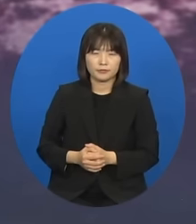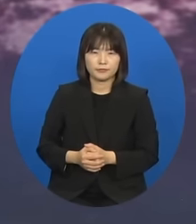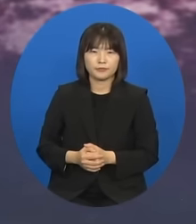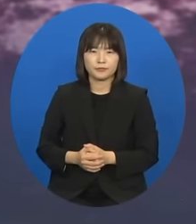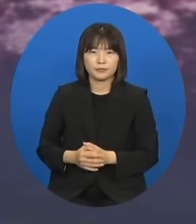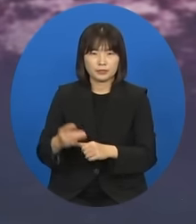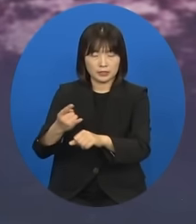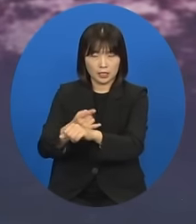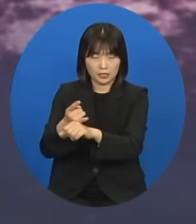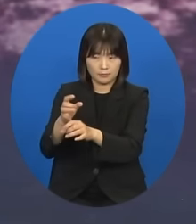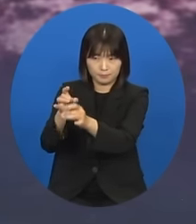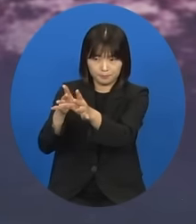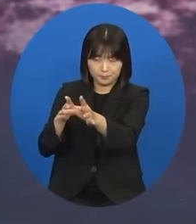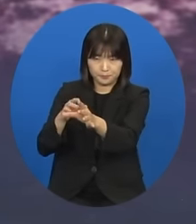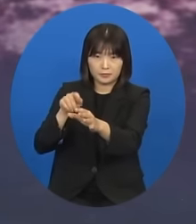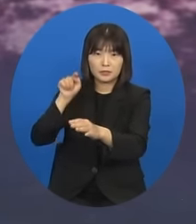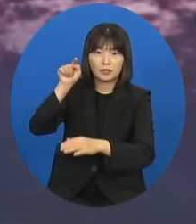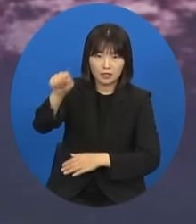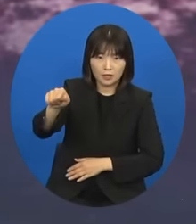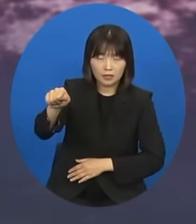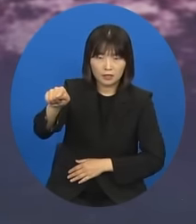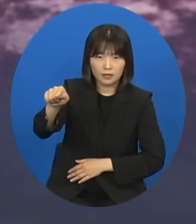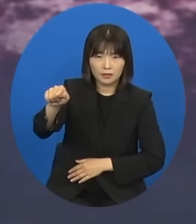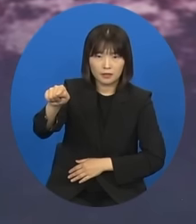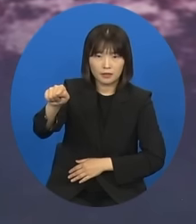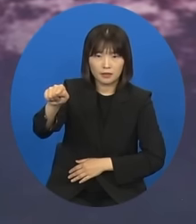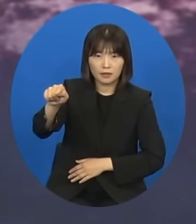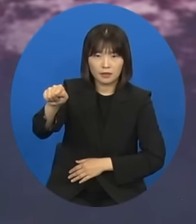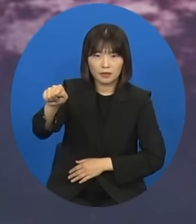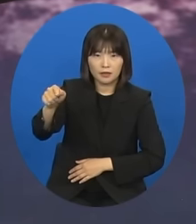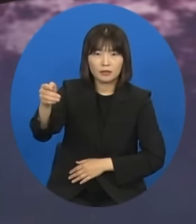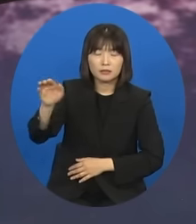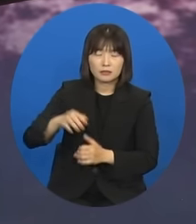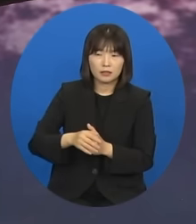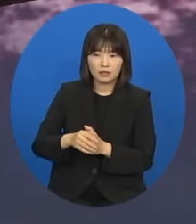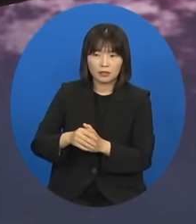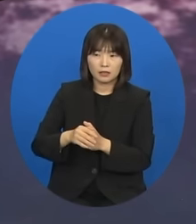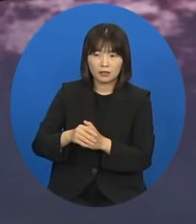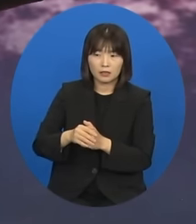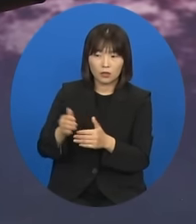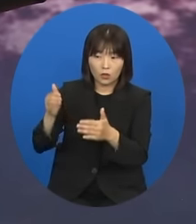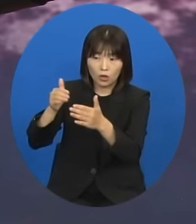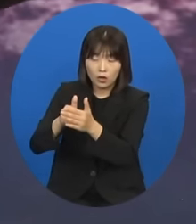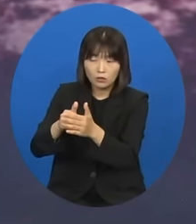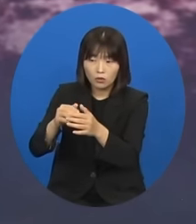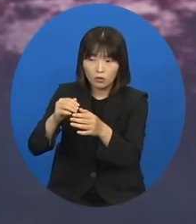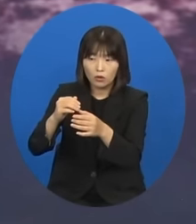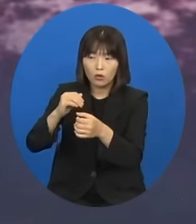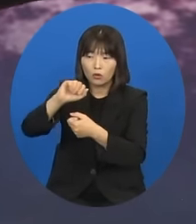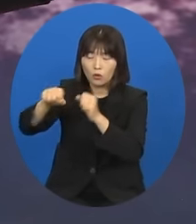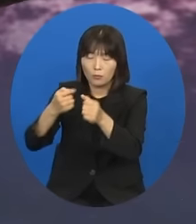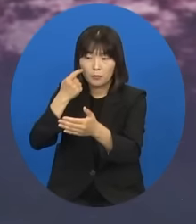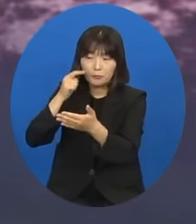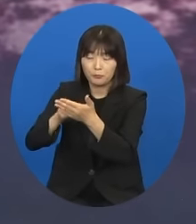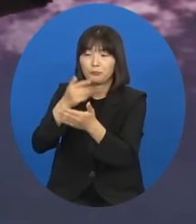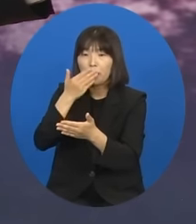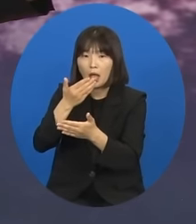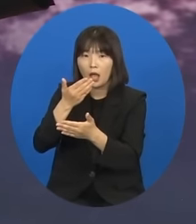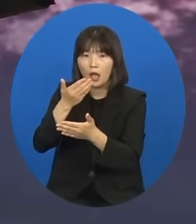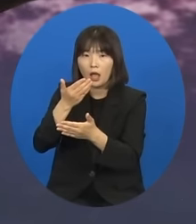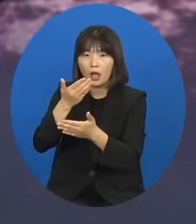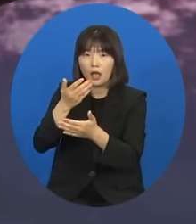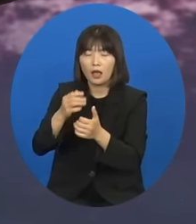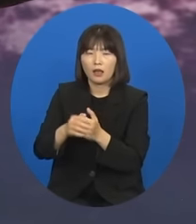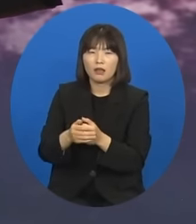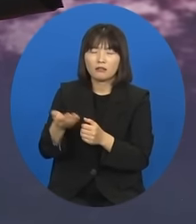에서가 사냥을 나갔는데 가자마자 동물이 있을 수도 있죠 근데 대체로 찾아야 됩니다 기다려야